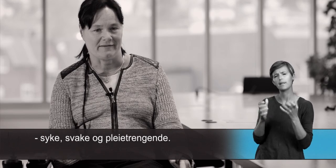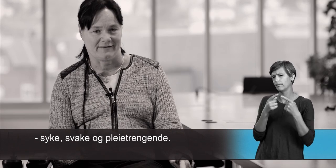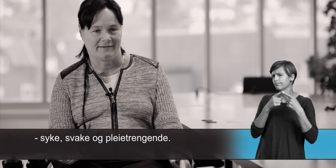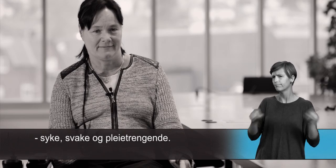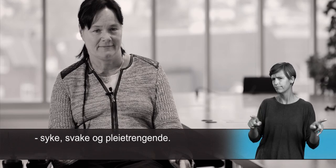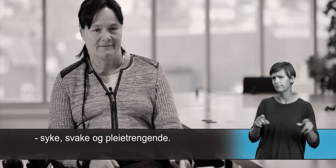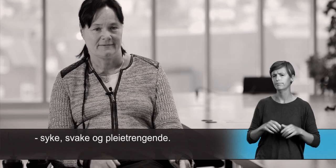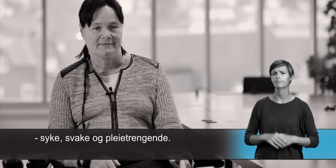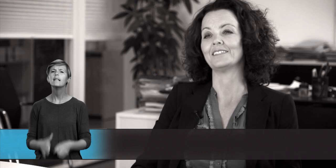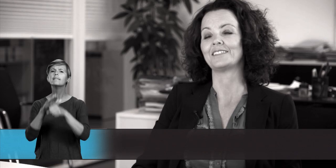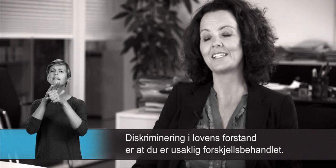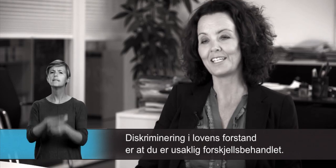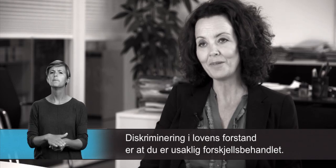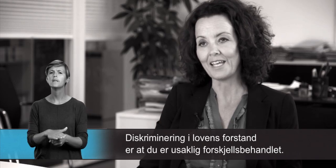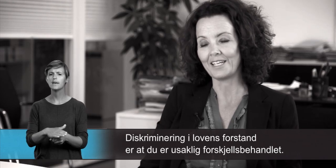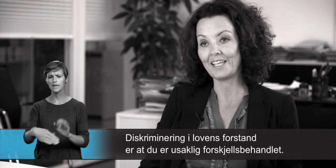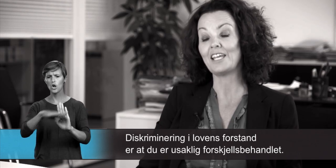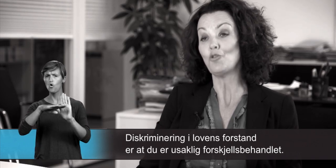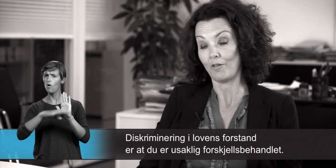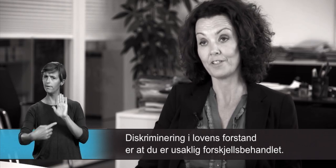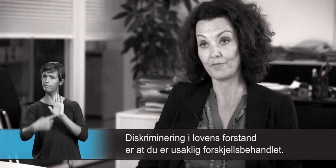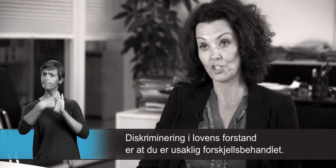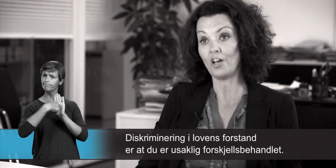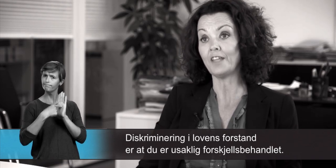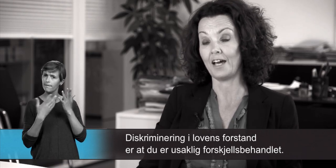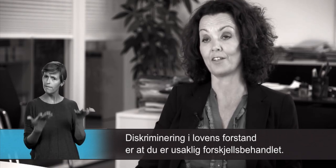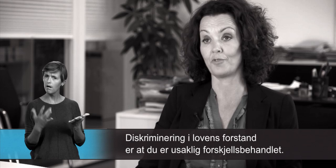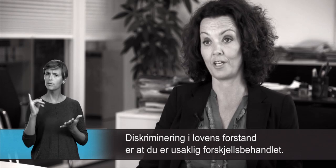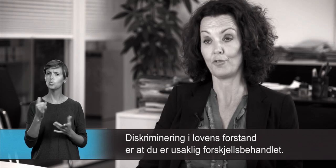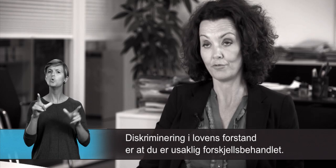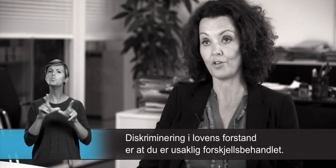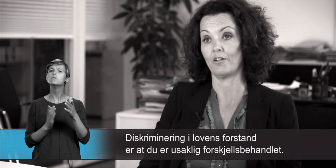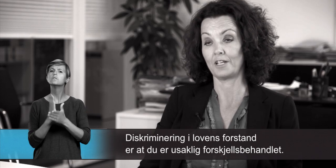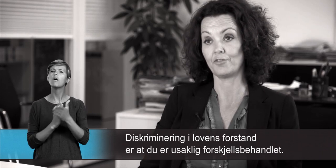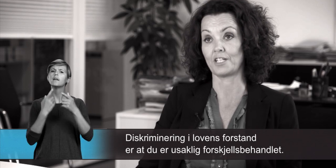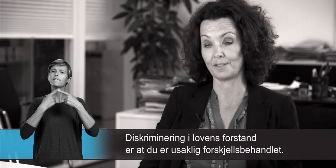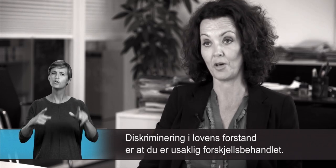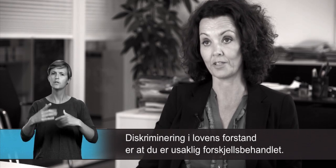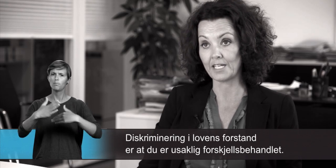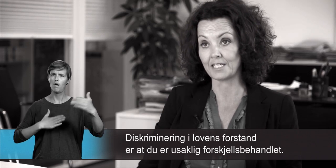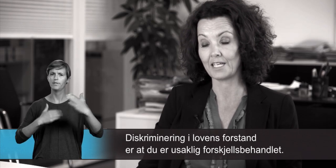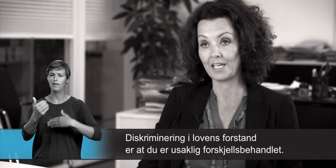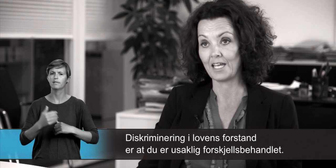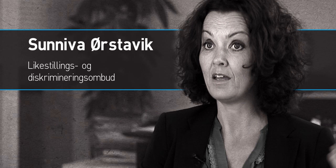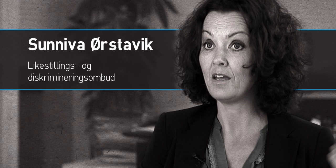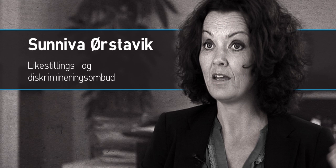og pleietrengende. Diskriminering i lovens forstand er at du er usaklig